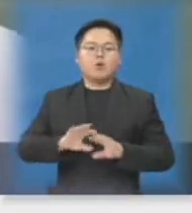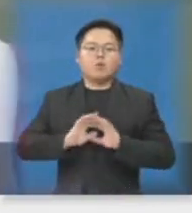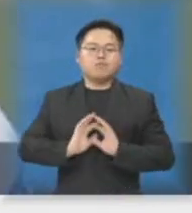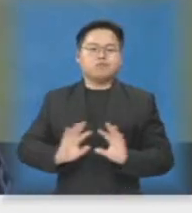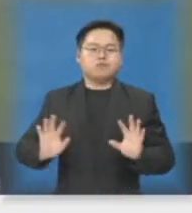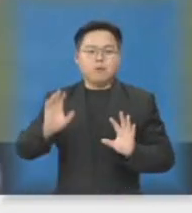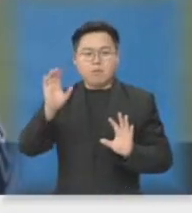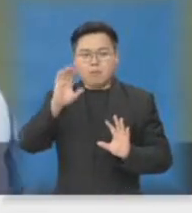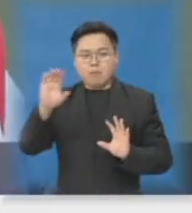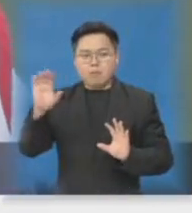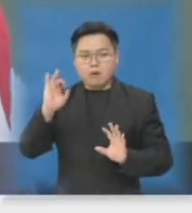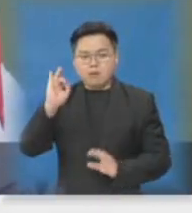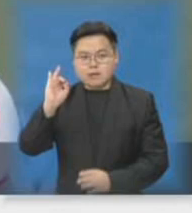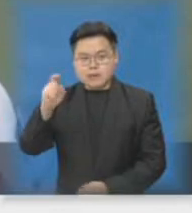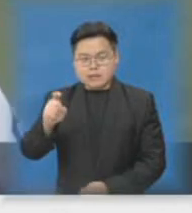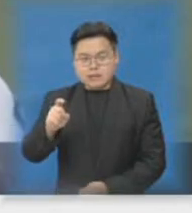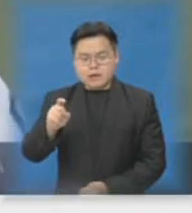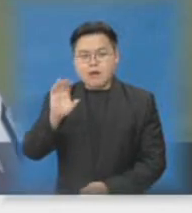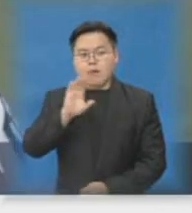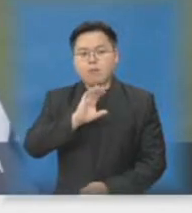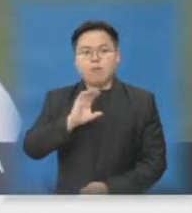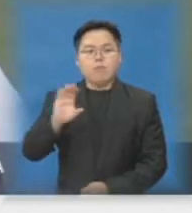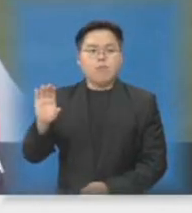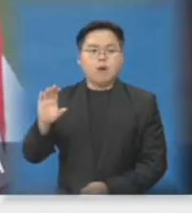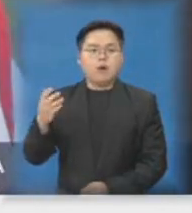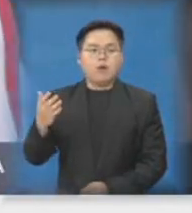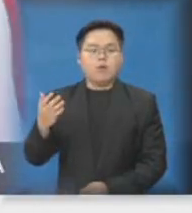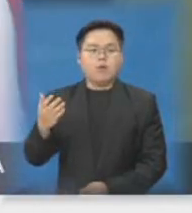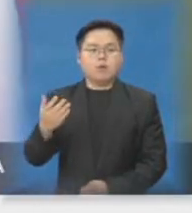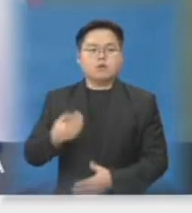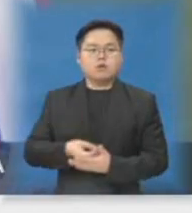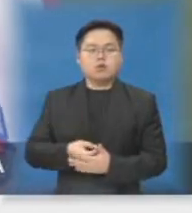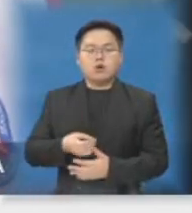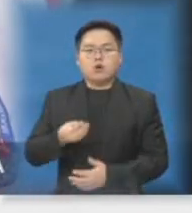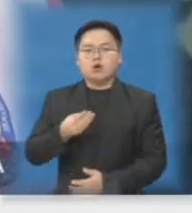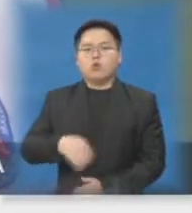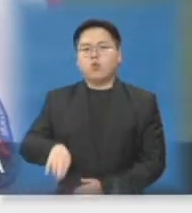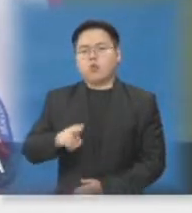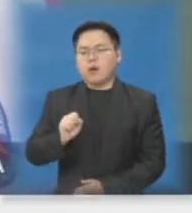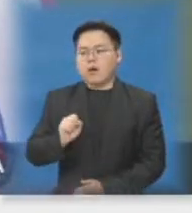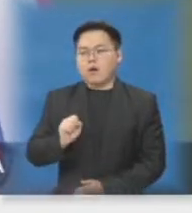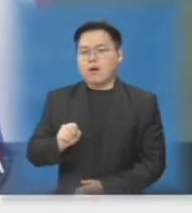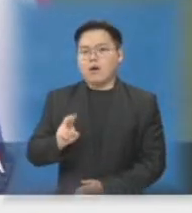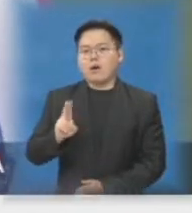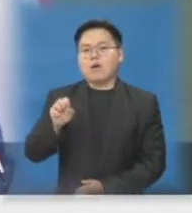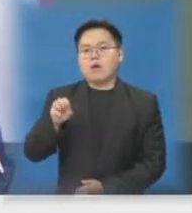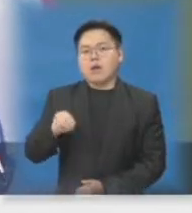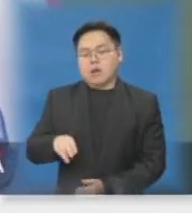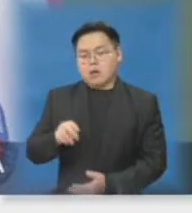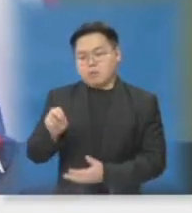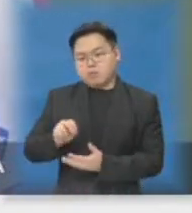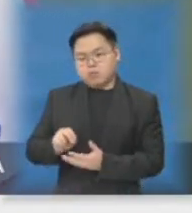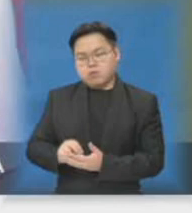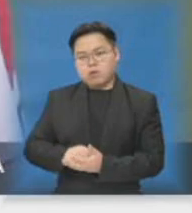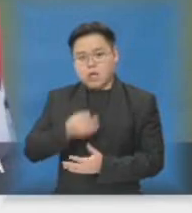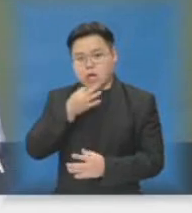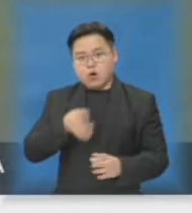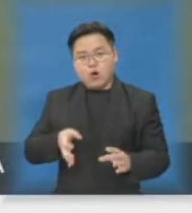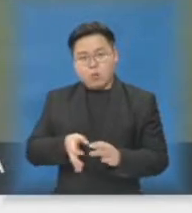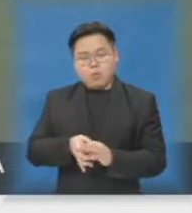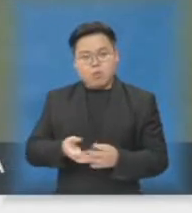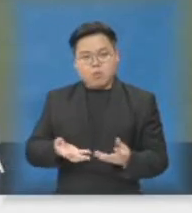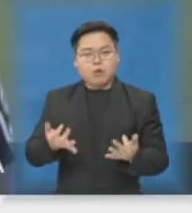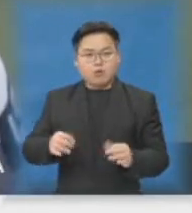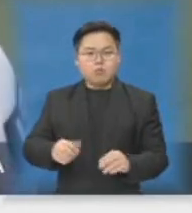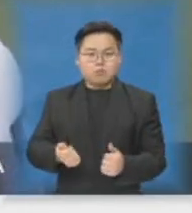байгаа хамтарч байгаа байгууллагууд. Тэгэхээр эдгээр маань яадгүй ерөнхийдөө эндээс шууд ингээд анкета бүглээд ажлын байрны шууд зуршлах хэлбэрээр ч юм уу тийм ингээд ялангуяа